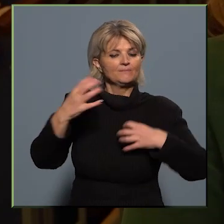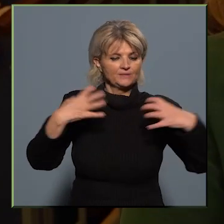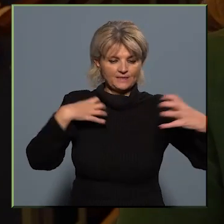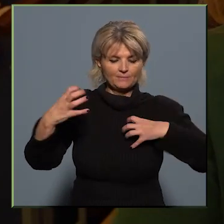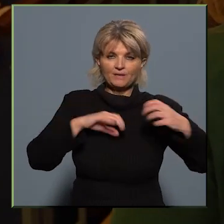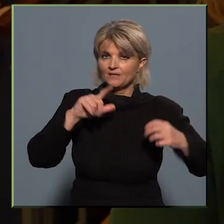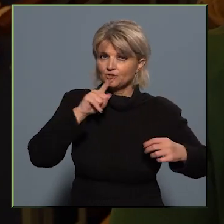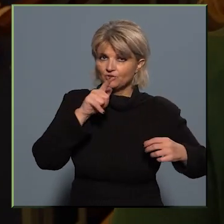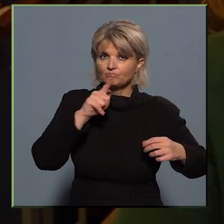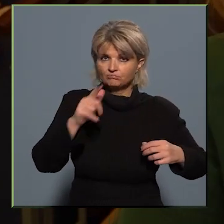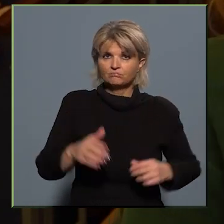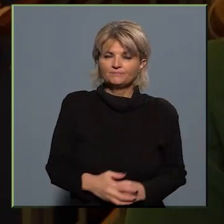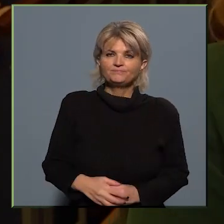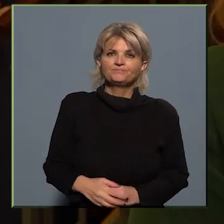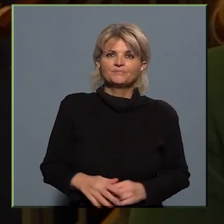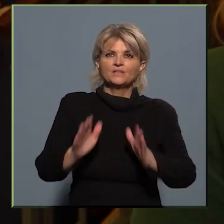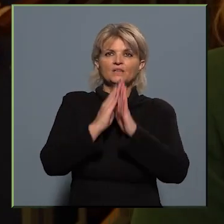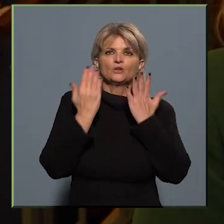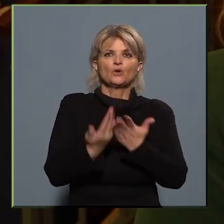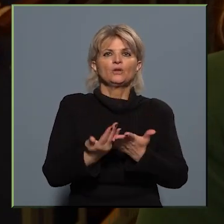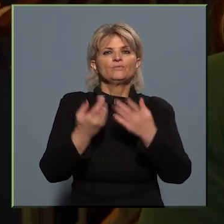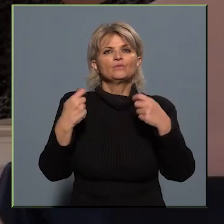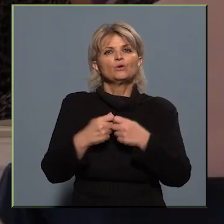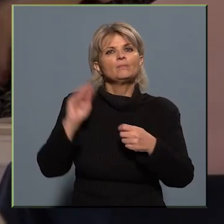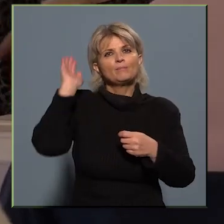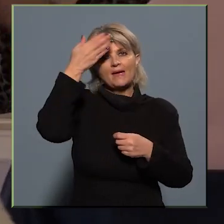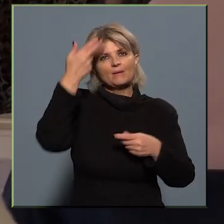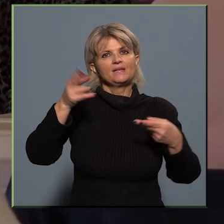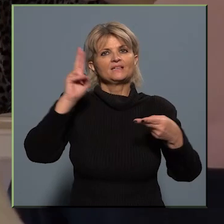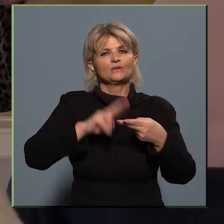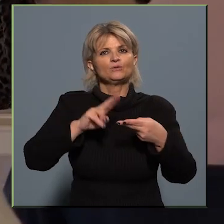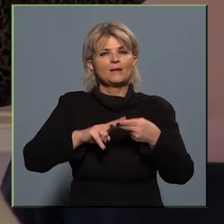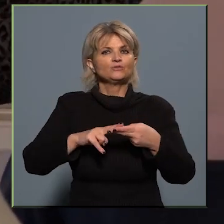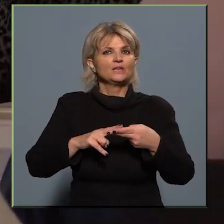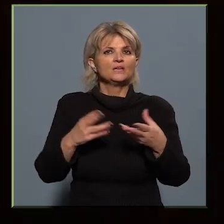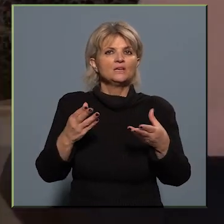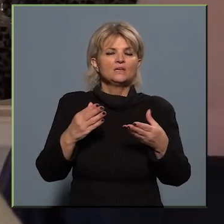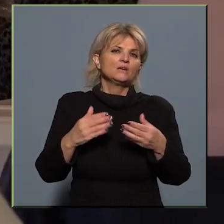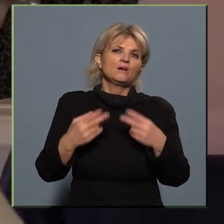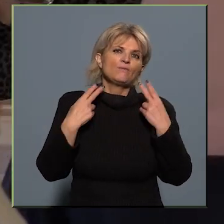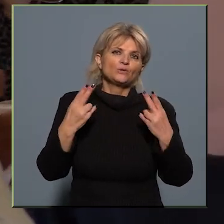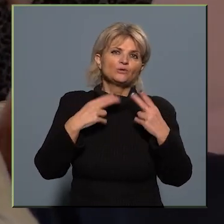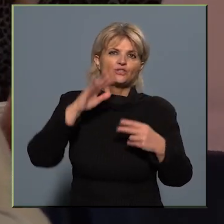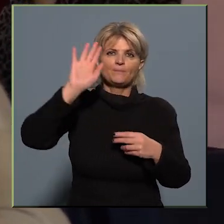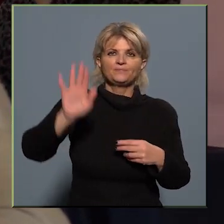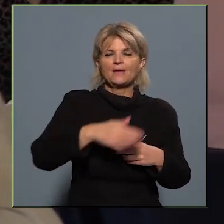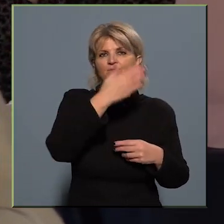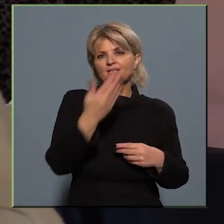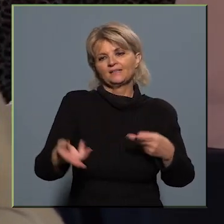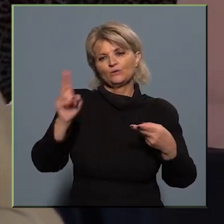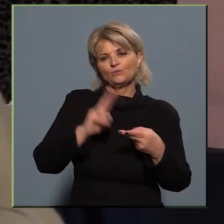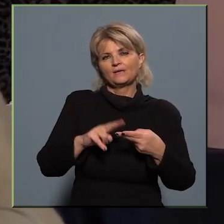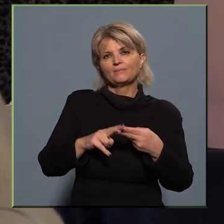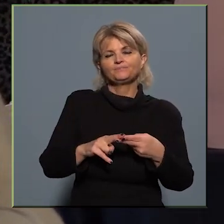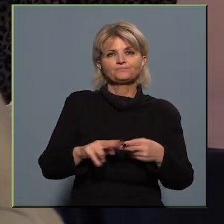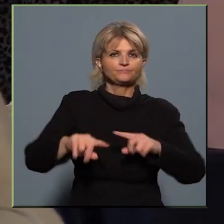szoktak lenni, könyvklub van, megemlékeznek az ünnepeinkről, jelentős nemzeti ünnepekről, külön énekkaruk is van